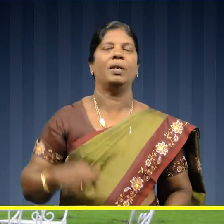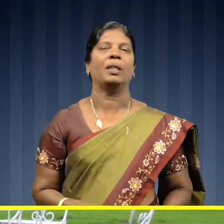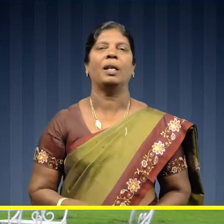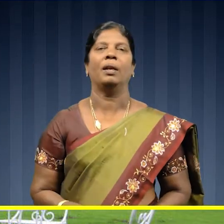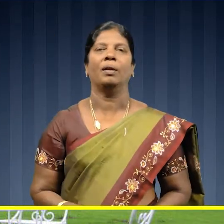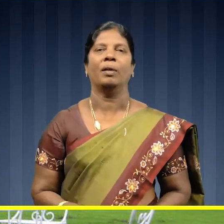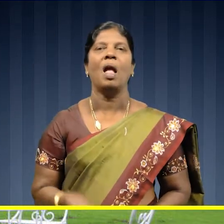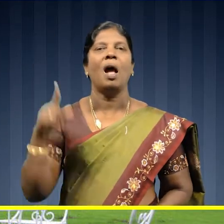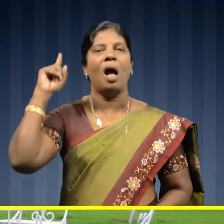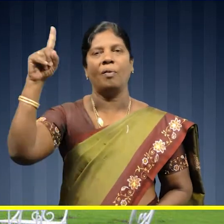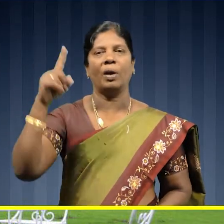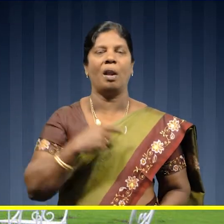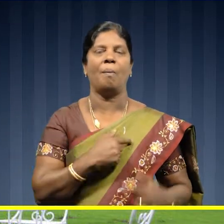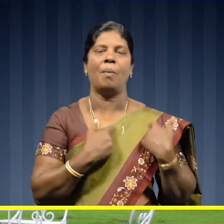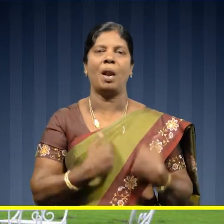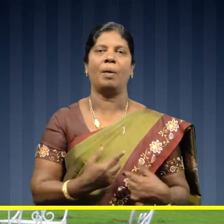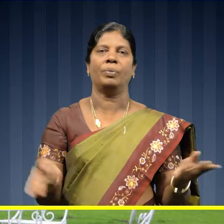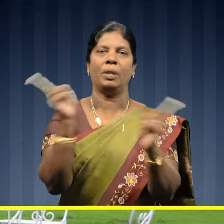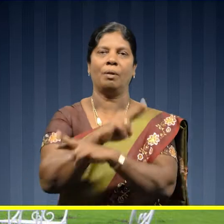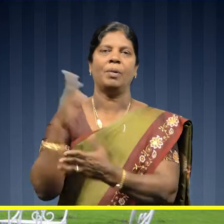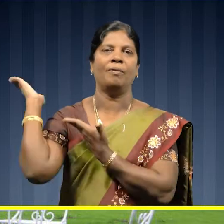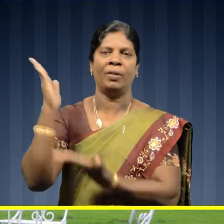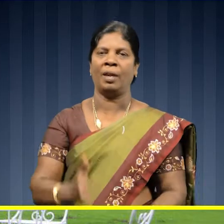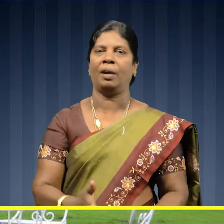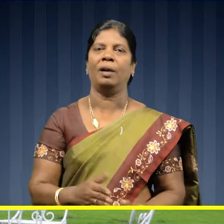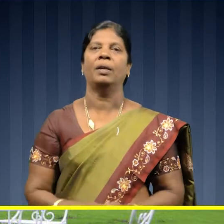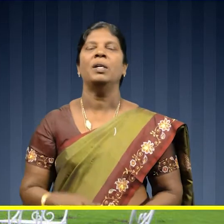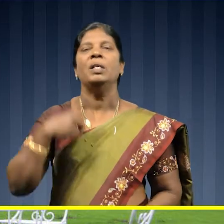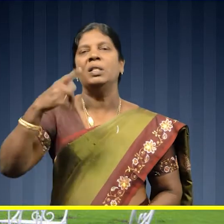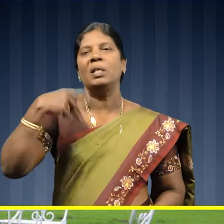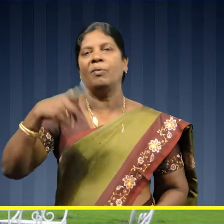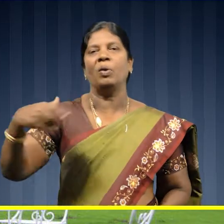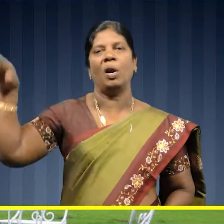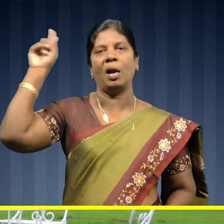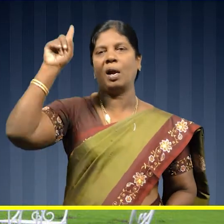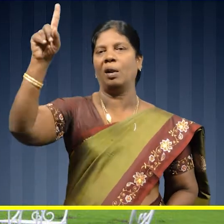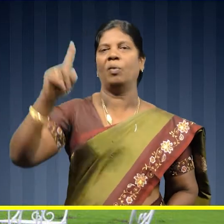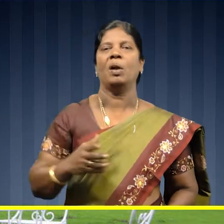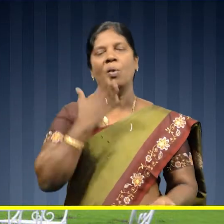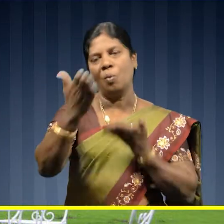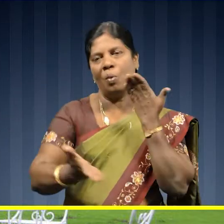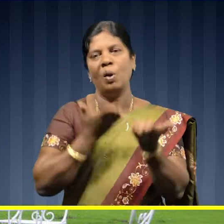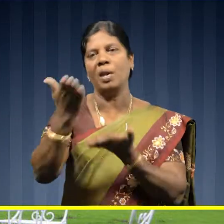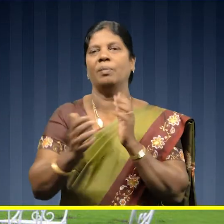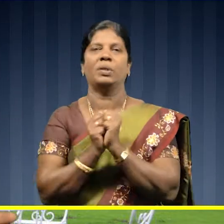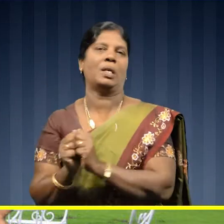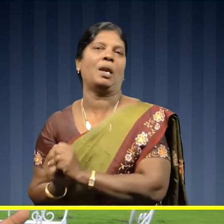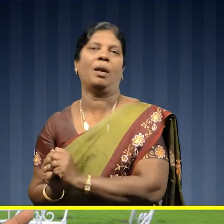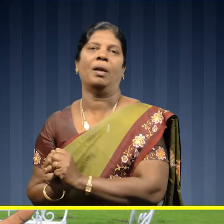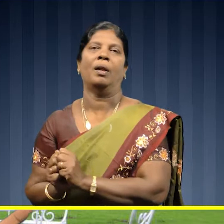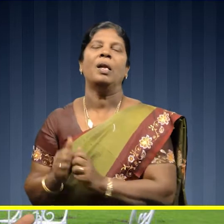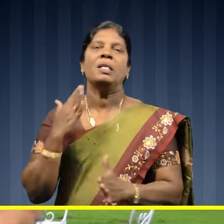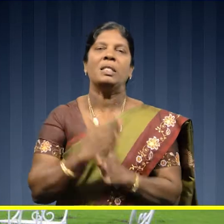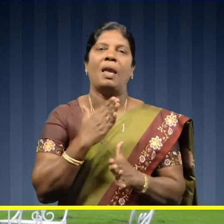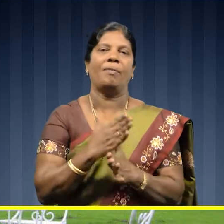ஜீவனுள்ள கடவுளிடத்தில் அவர்கள் மனம் திரும்பி வந்தார்கள். ஜீவனுள்ள கடவுளுக்கு ஊழியம்